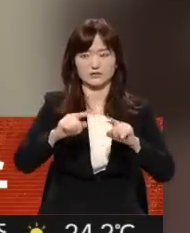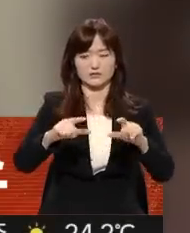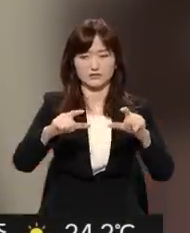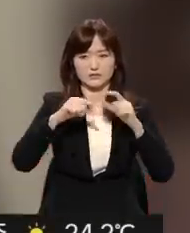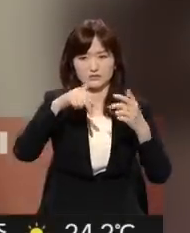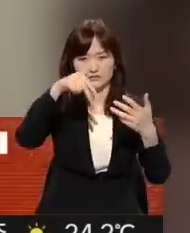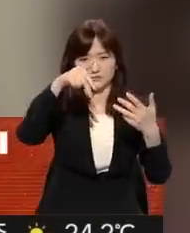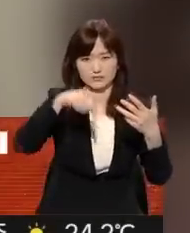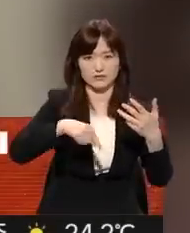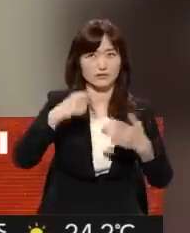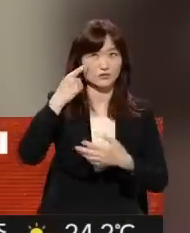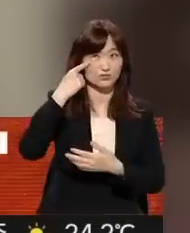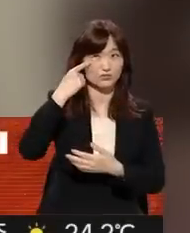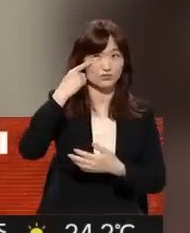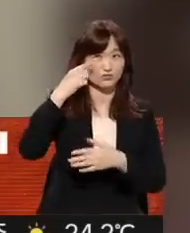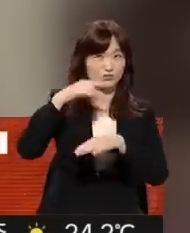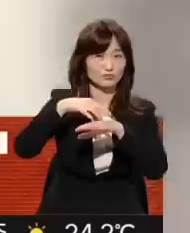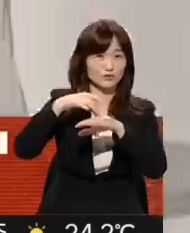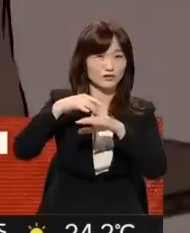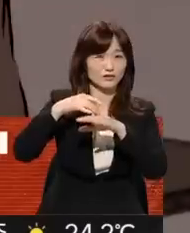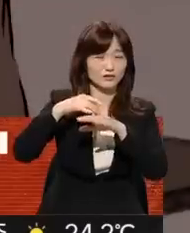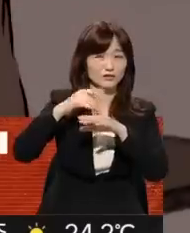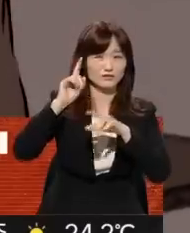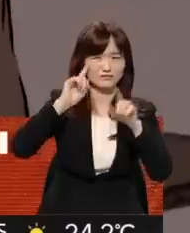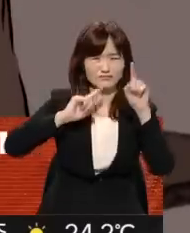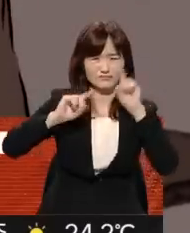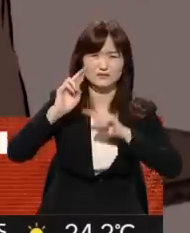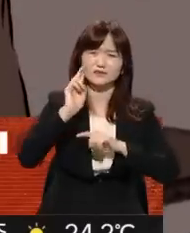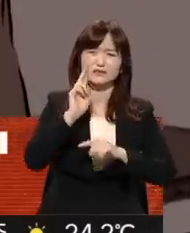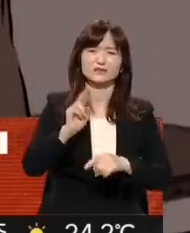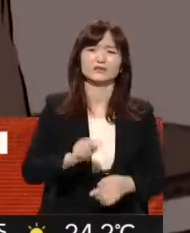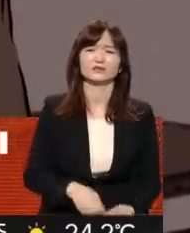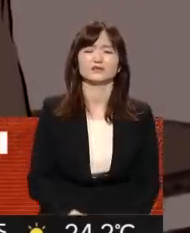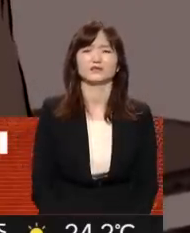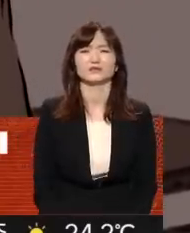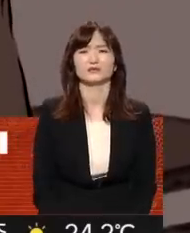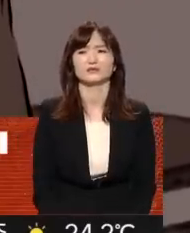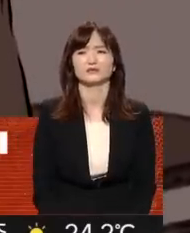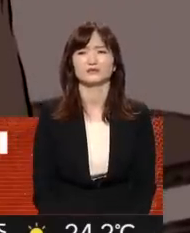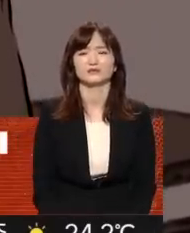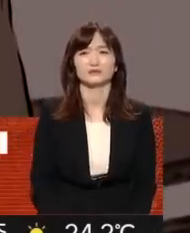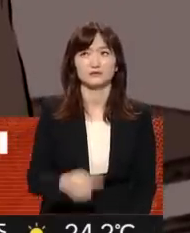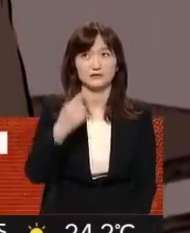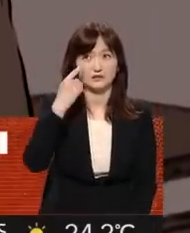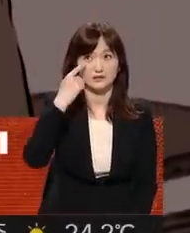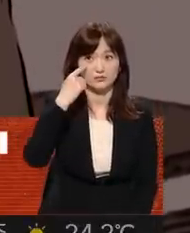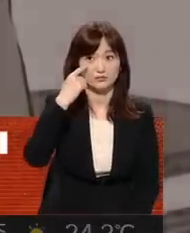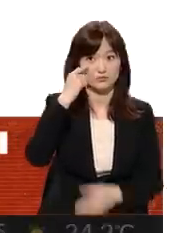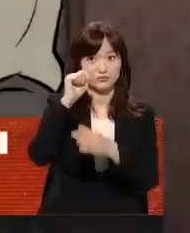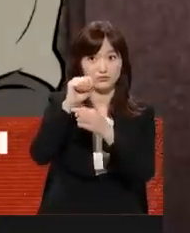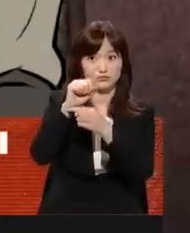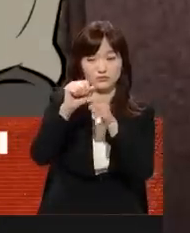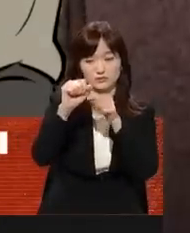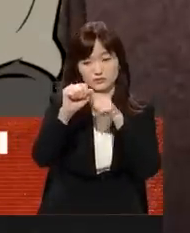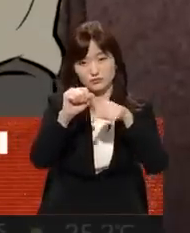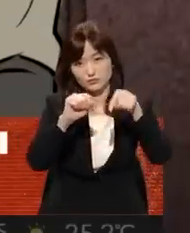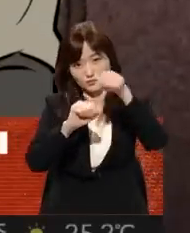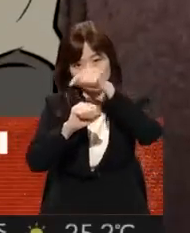등의 중상을 입혔습니다. 자, 안와 골절. 안구를 둘러싸고 있는 이